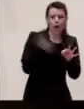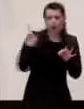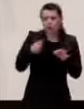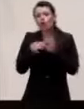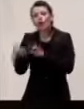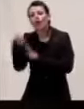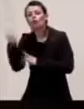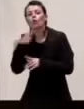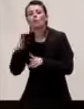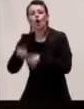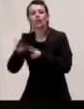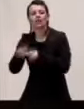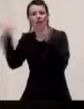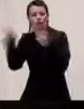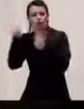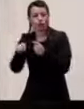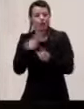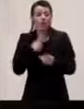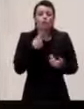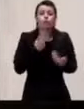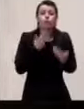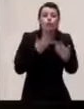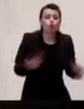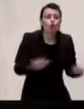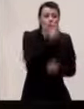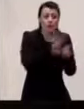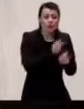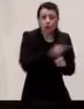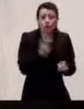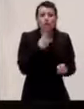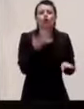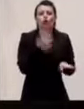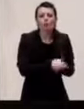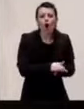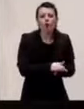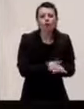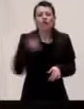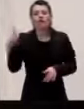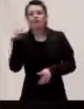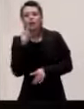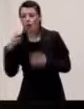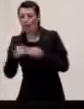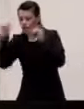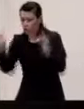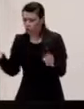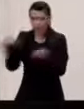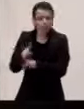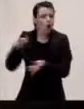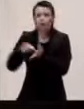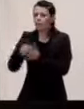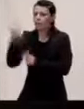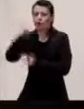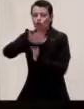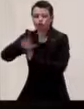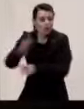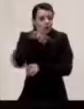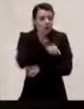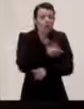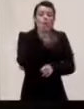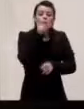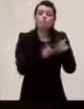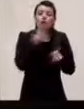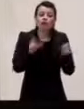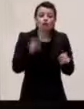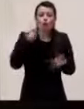ahimè, sono morte. Il problema non è che abbiano fatto o non abbiano fatto il tampone, perché il problema è che in Lombardia sono morte